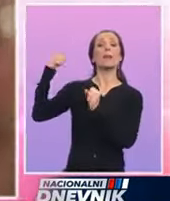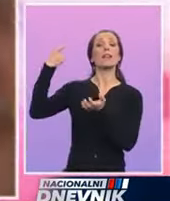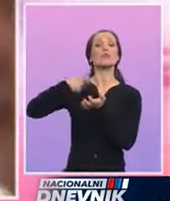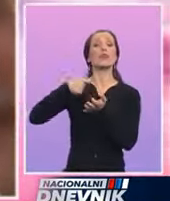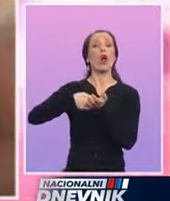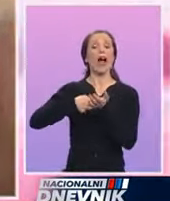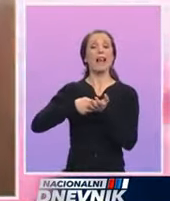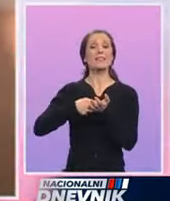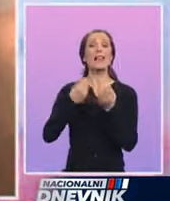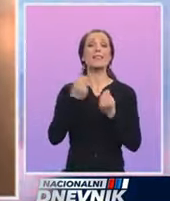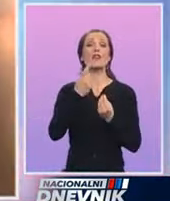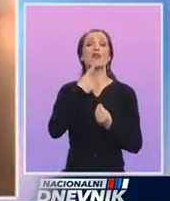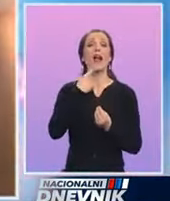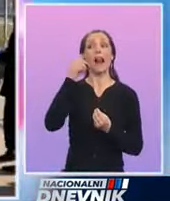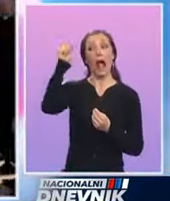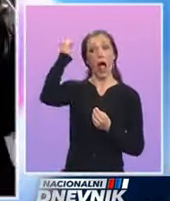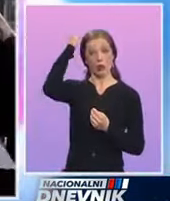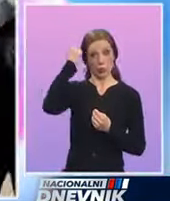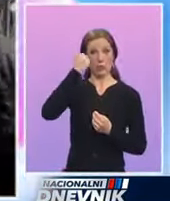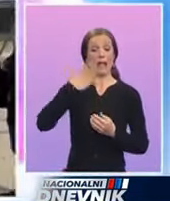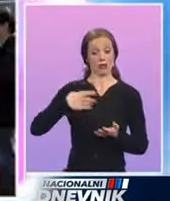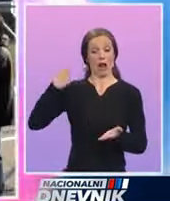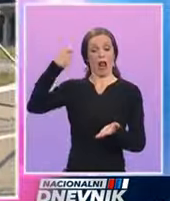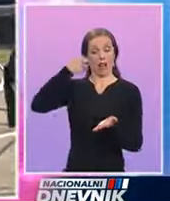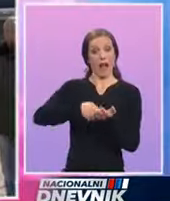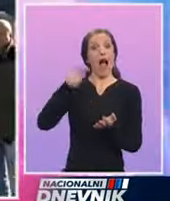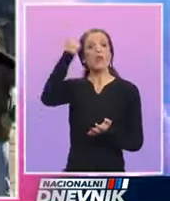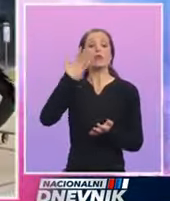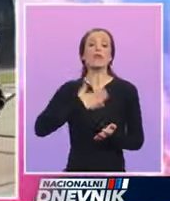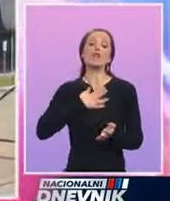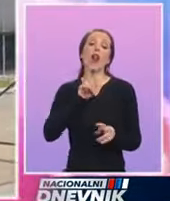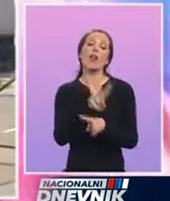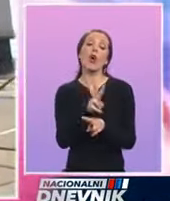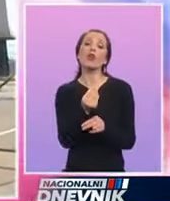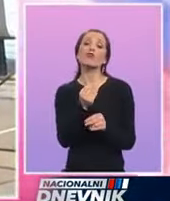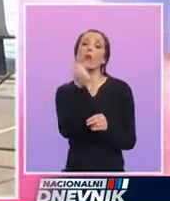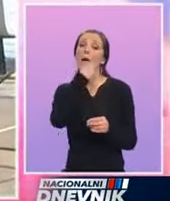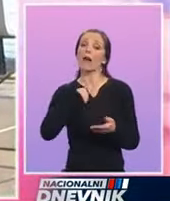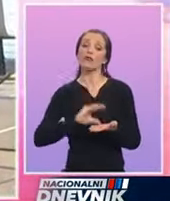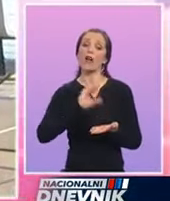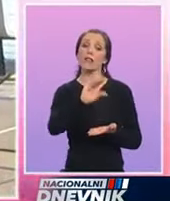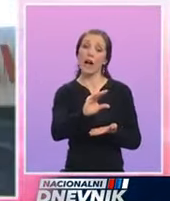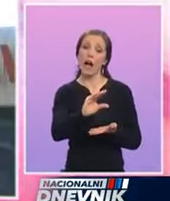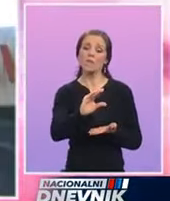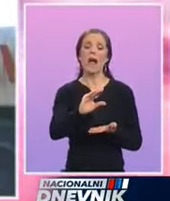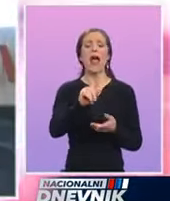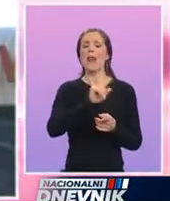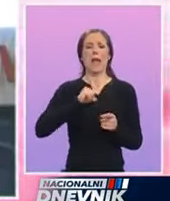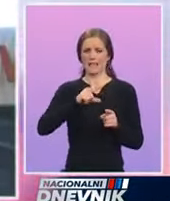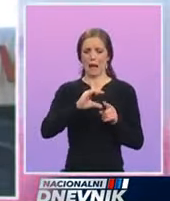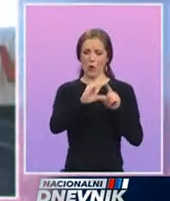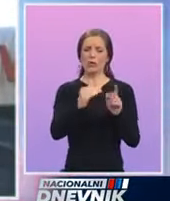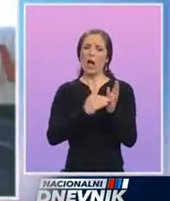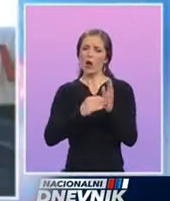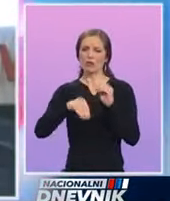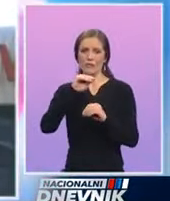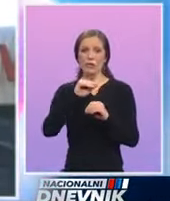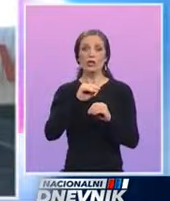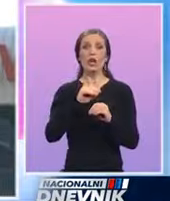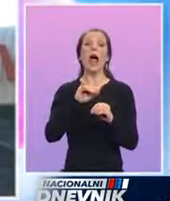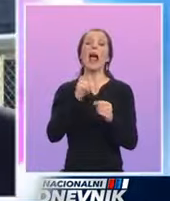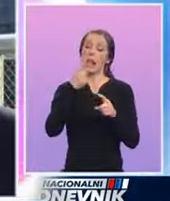o tome da turska strana želi da kontroliše novac koji oni nama daju i ne samo taj novac, već i veći novac od toga. I činjenica